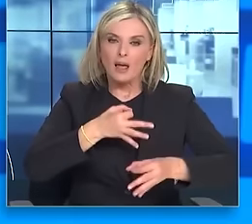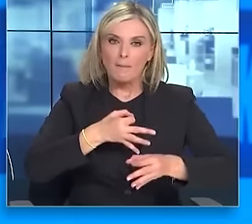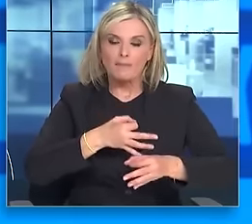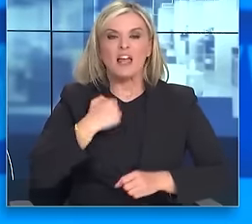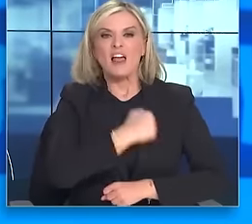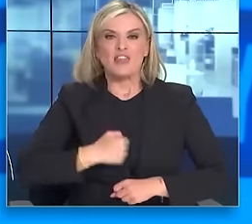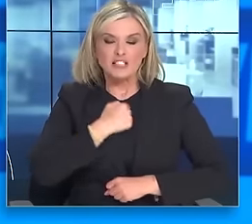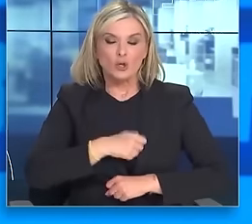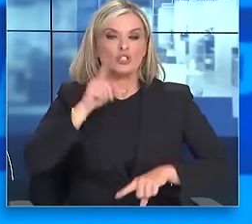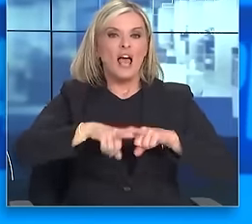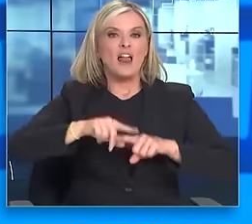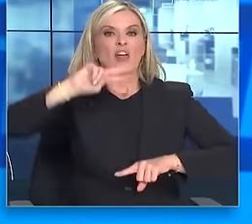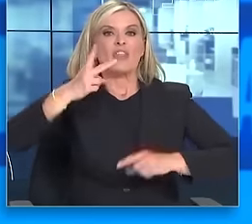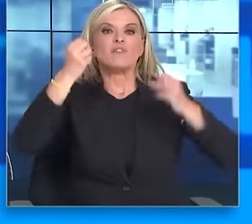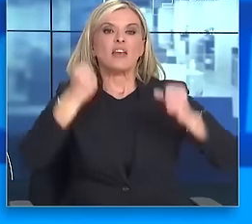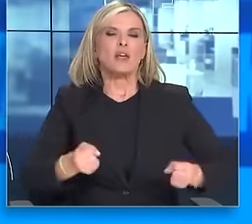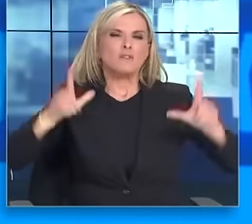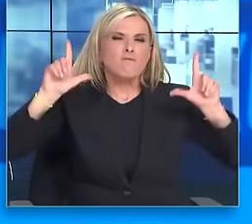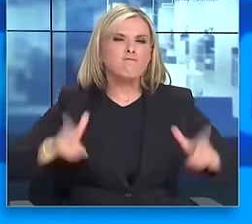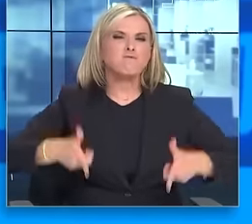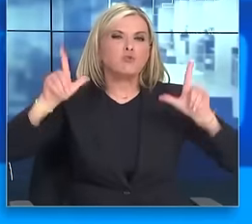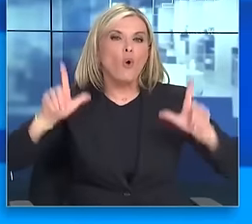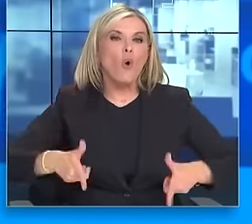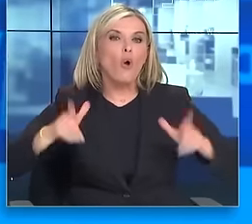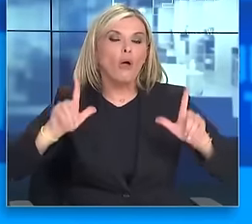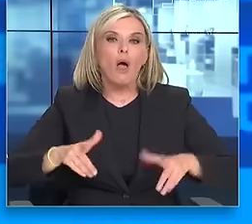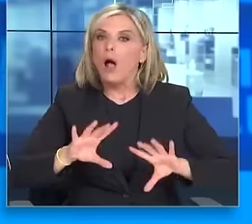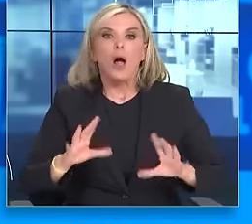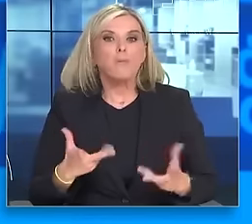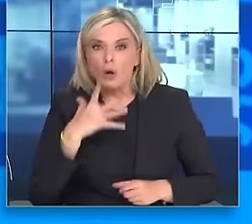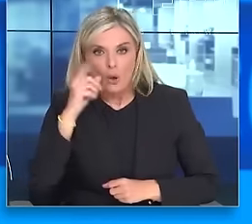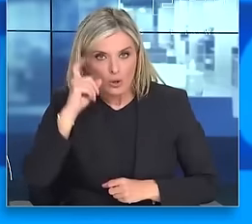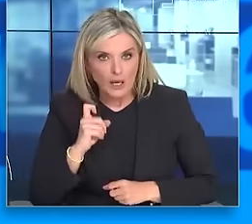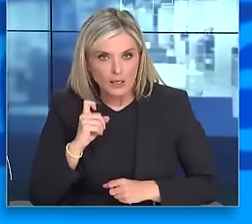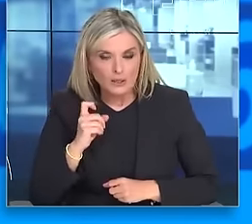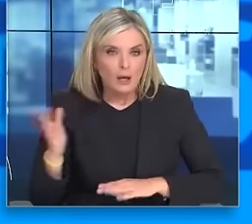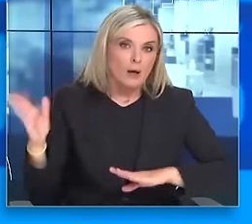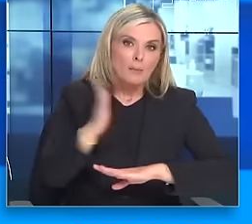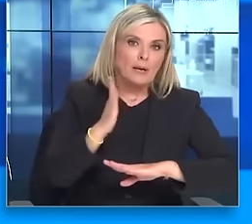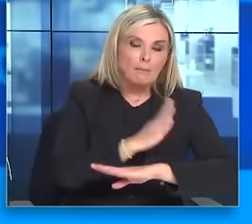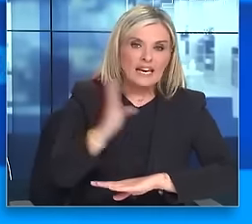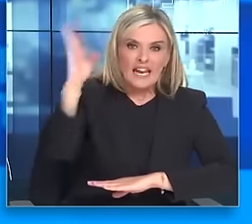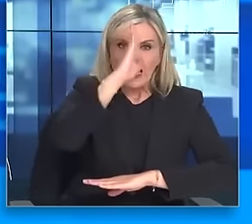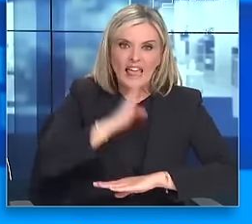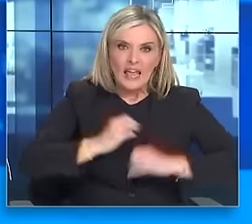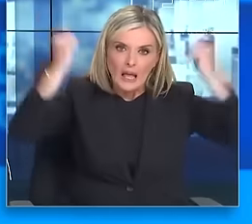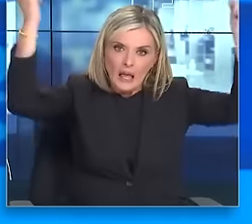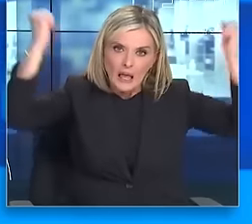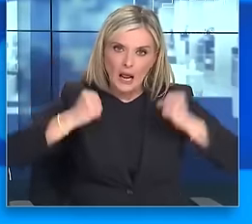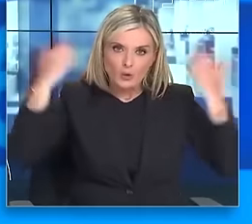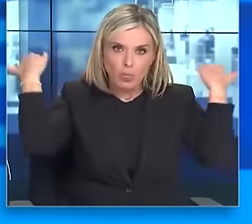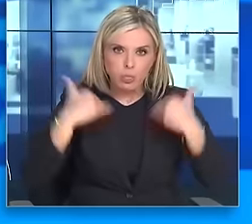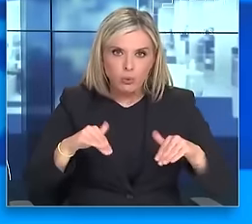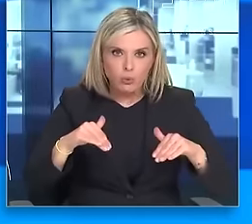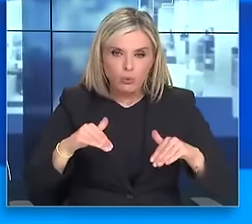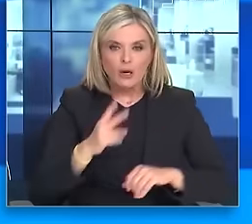Ευρώπη. Μα γίναμε η δεύτερη φτωχότερη επειδή χρεοκοπήσαμε. Δεν έγιναμε επί Νέας Δημοκρατίας. Ξεχνάμε τι πάθαμε. Χάσαμε